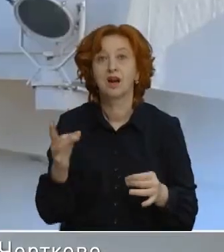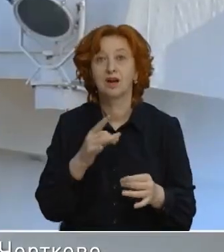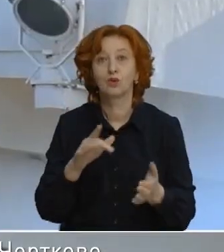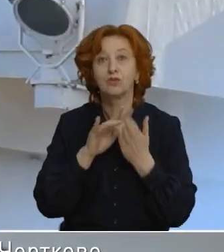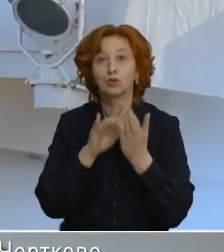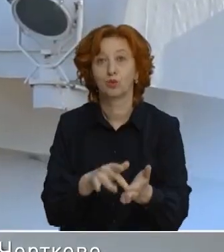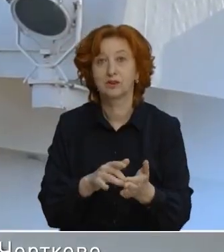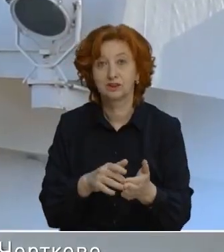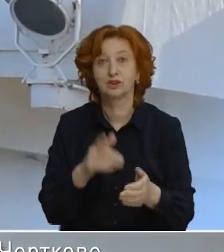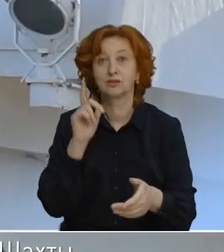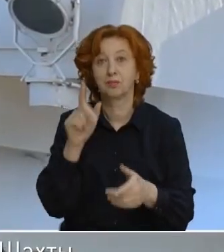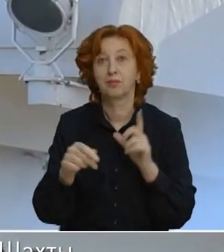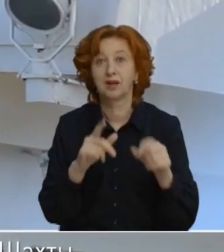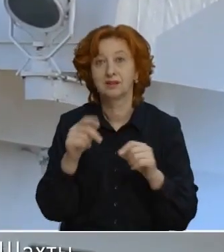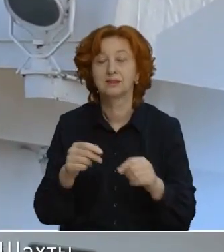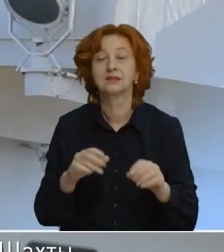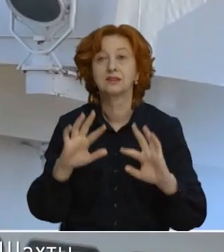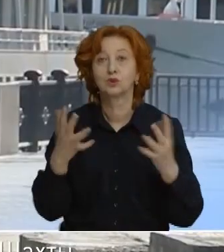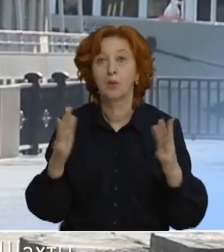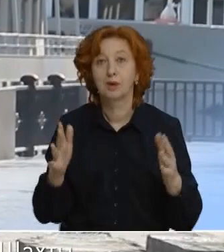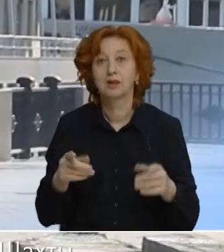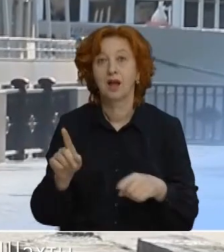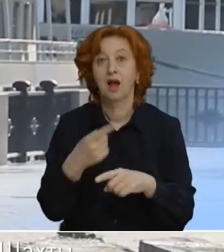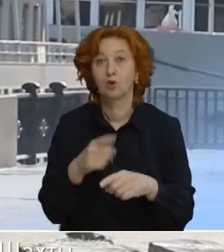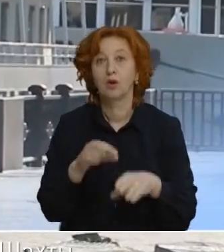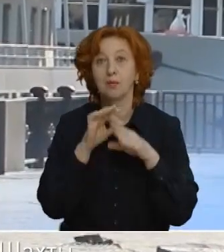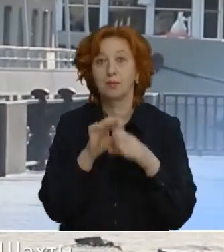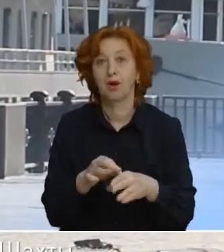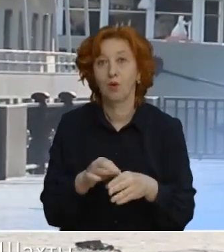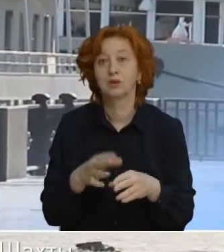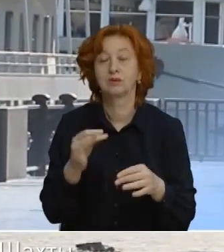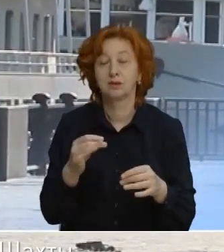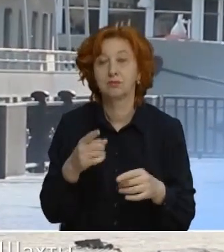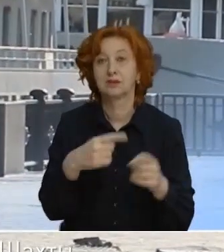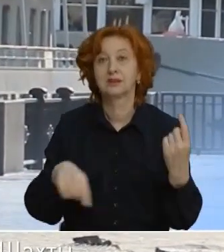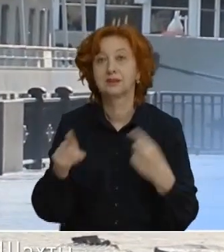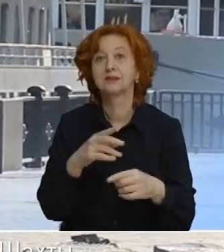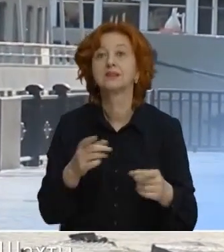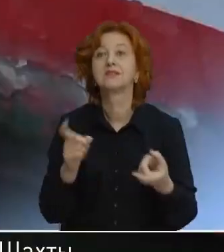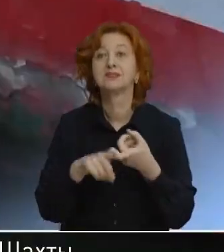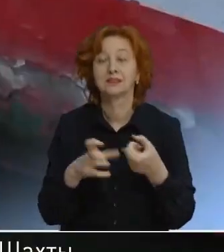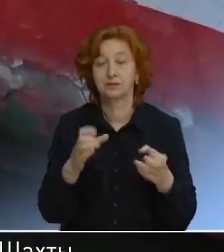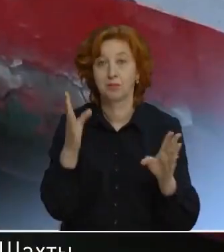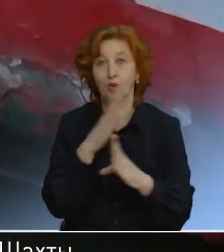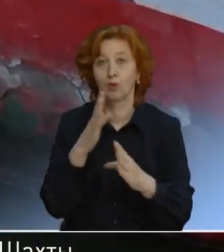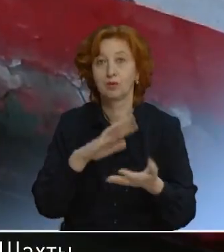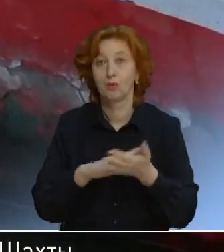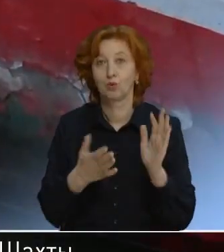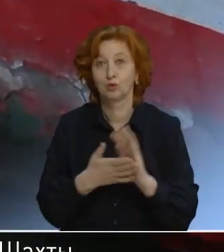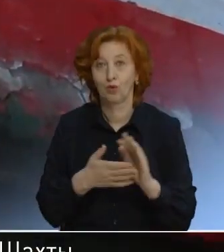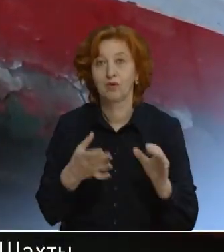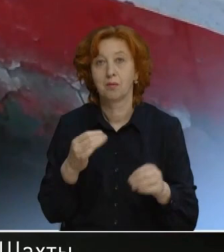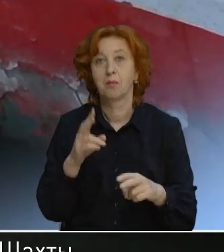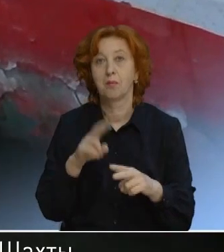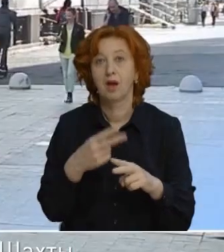начинается раньше обычного. Она продлится с апреля по октябрь-ноябрь в зависимости от погодных условий. Также с середины августа из Донской столицы